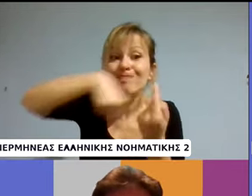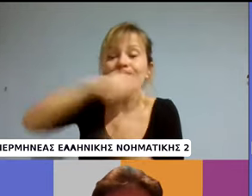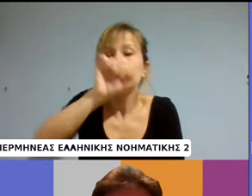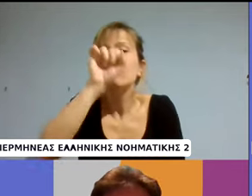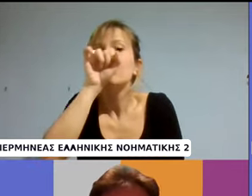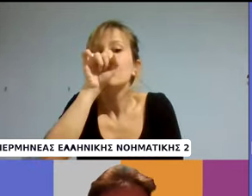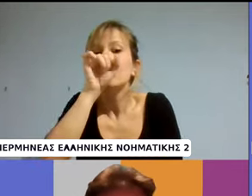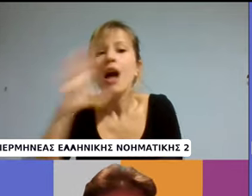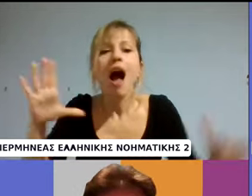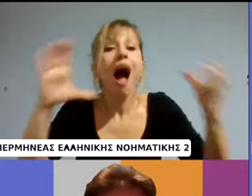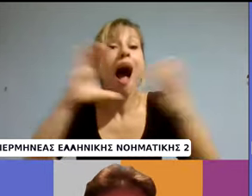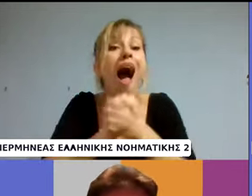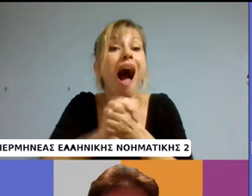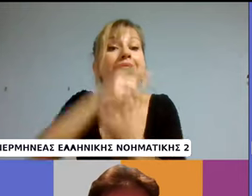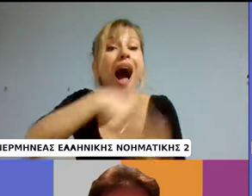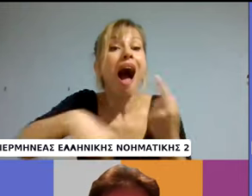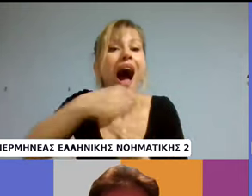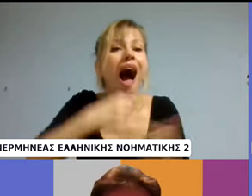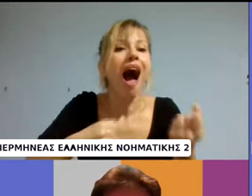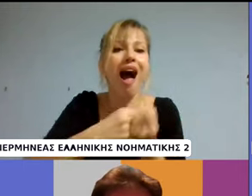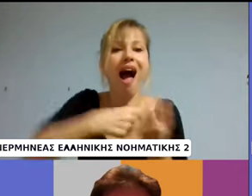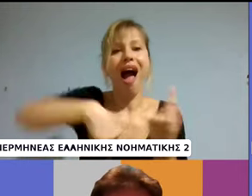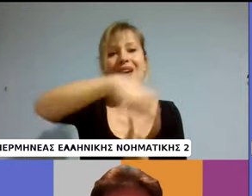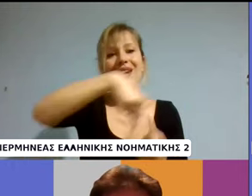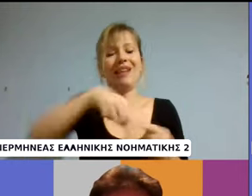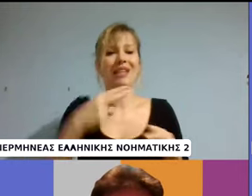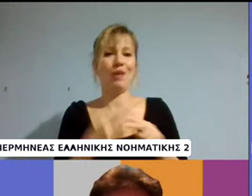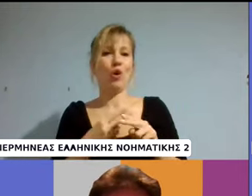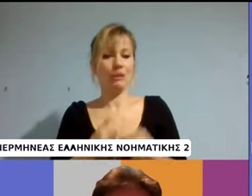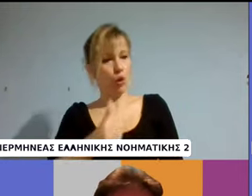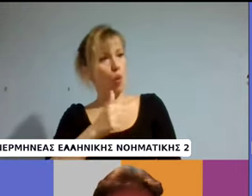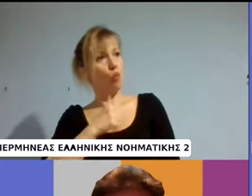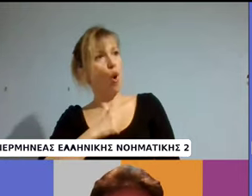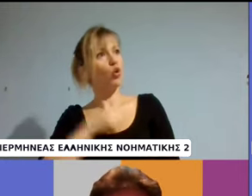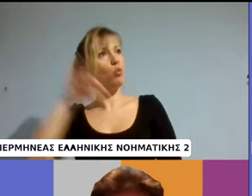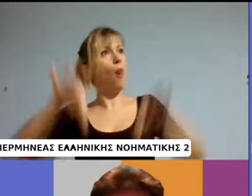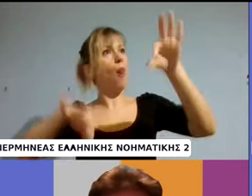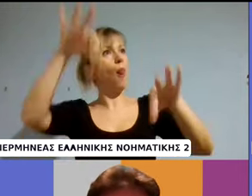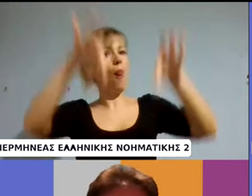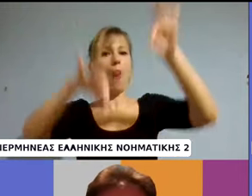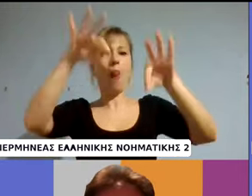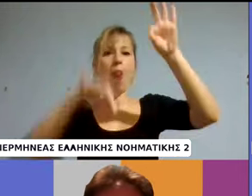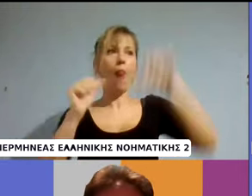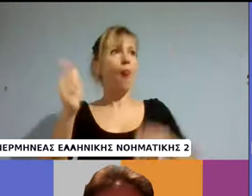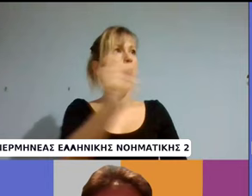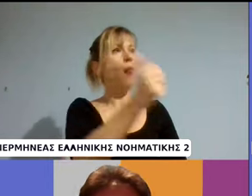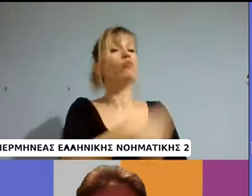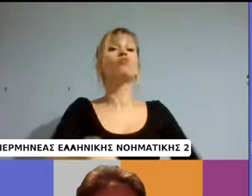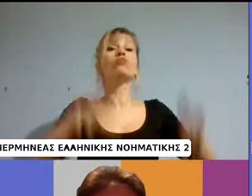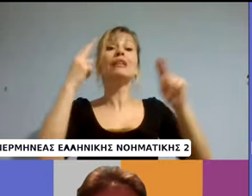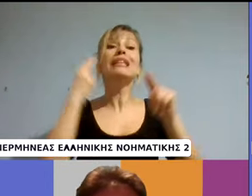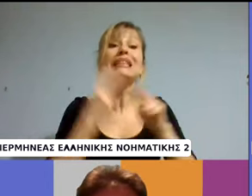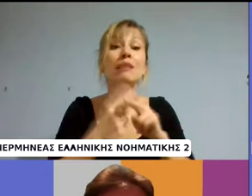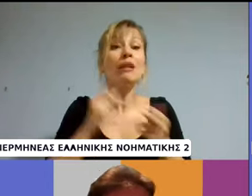πολύ σημαντικό, δηλαδή ότι δεν είναι μόνος μόνη ο καθένας από εμάς, από εσάς. Άρα ενημερώνουμε, έχουμε